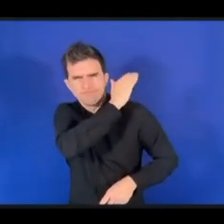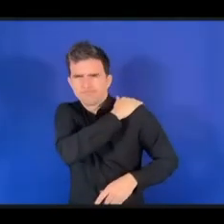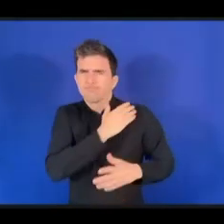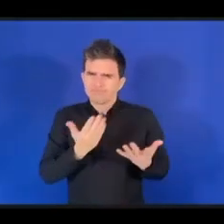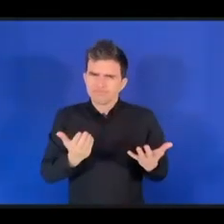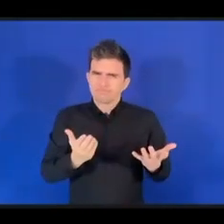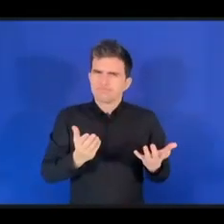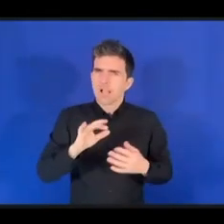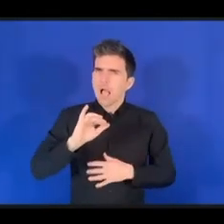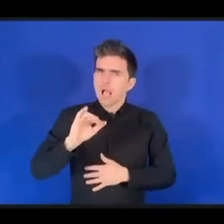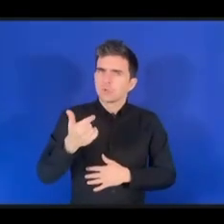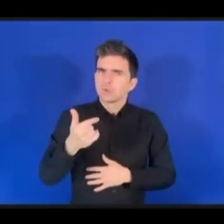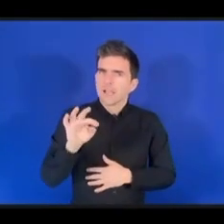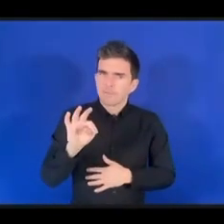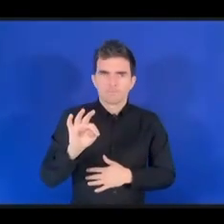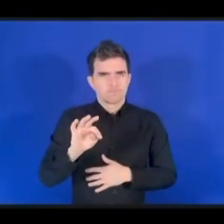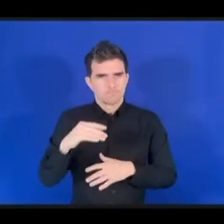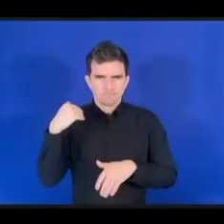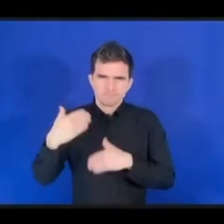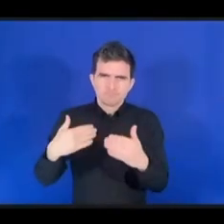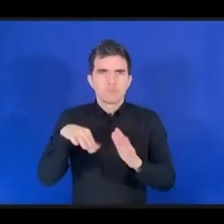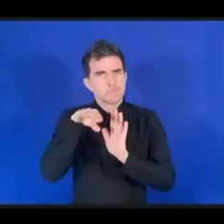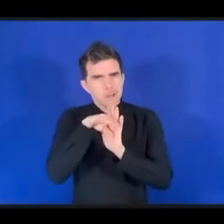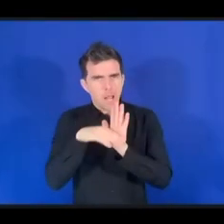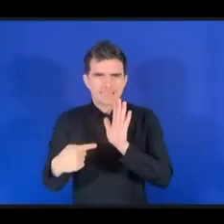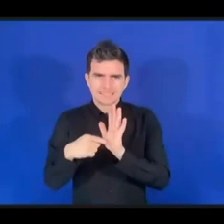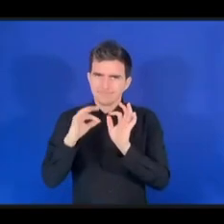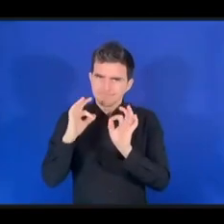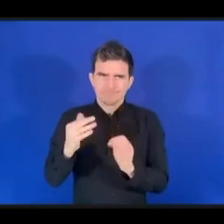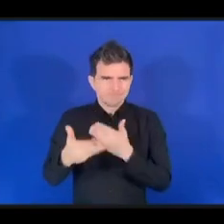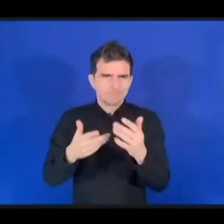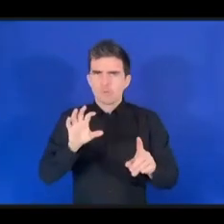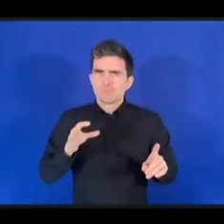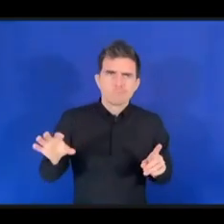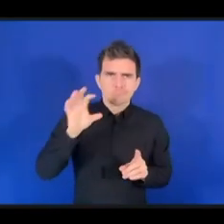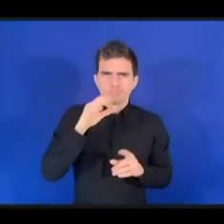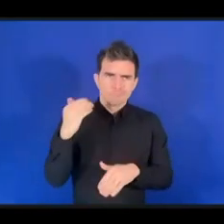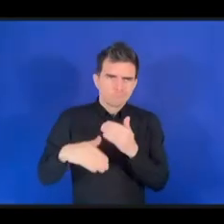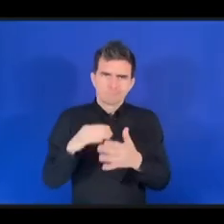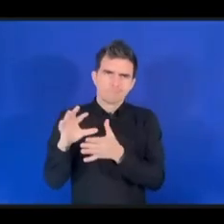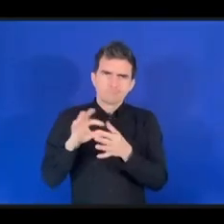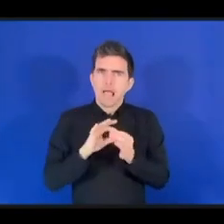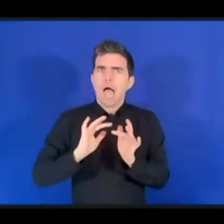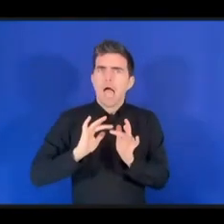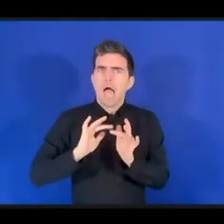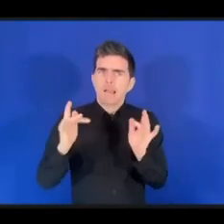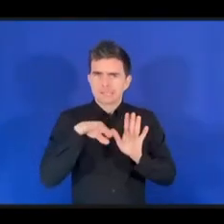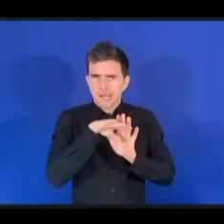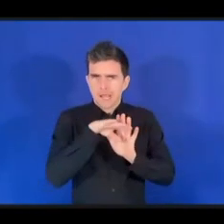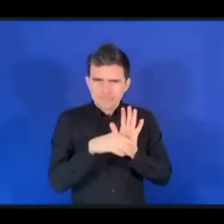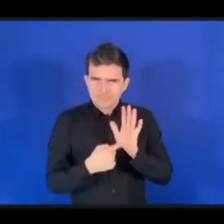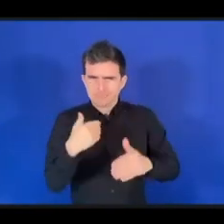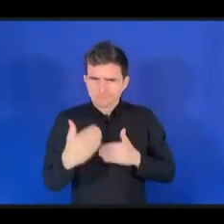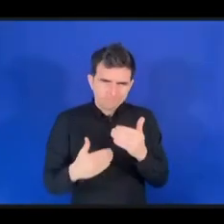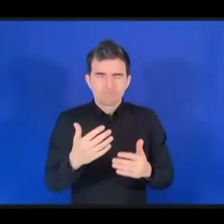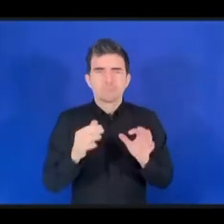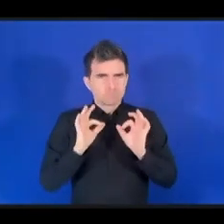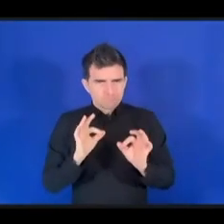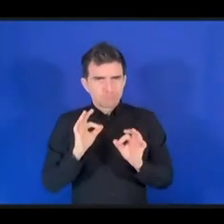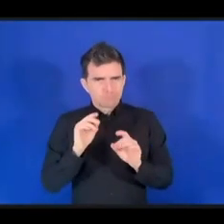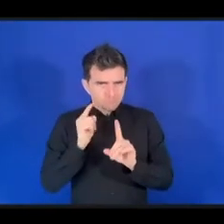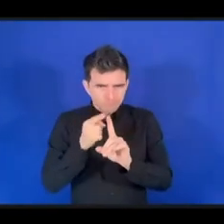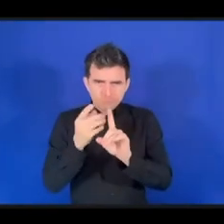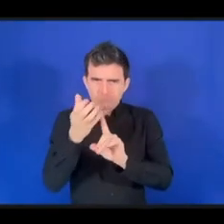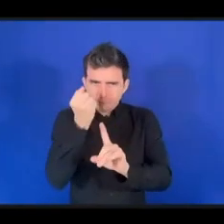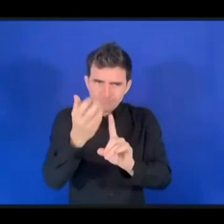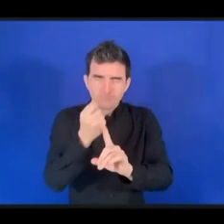策。而且呢，我们也是去在探讨未来数据合作的可能性。我们也在